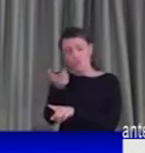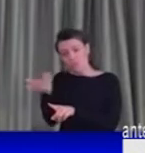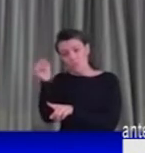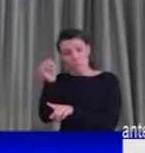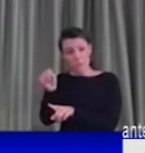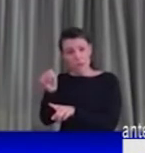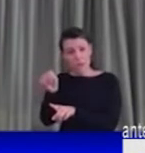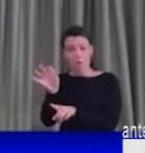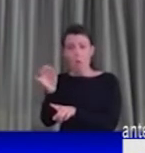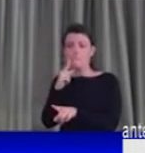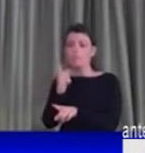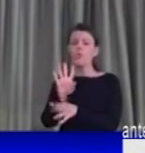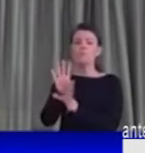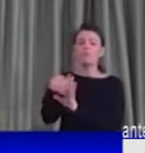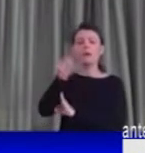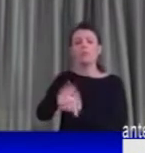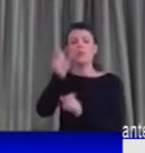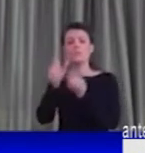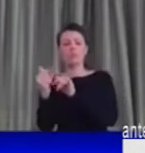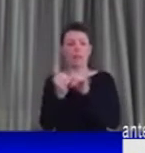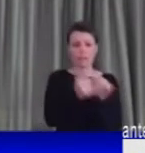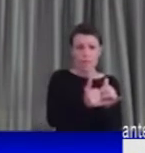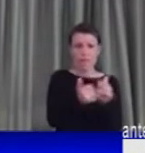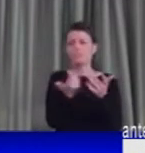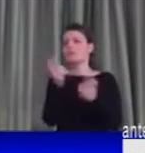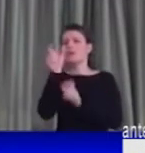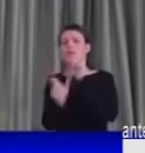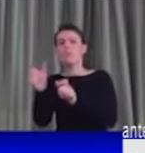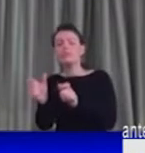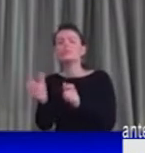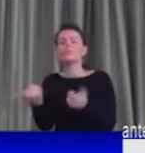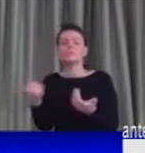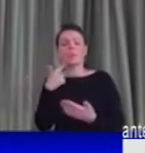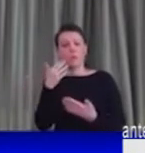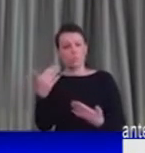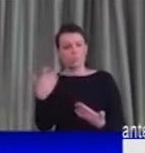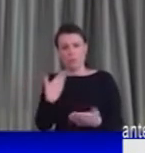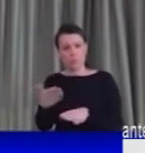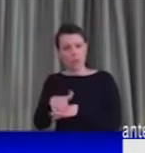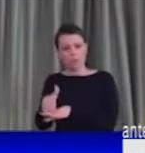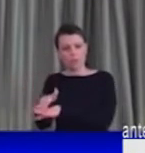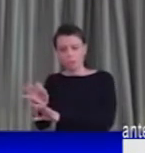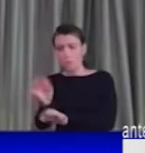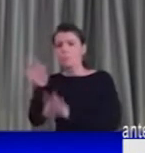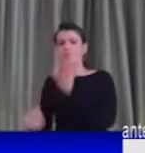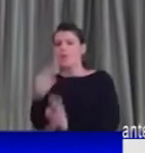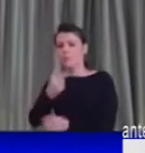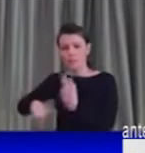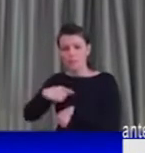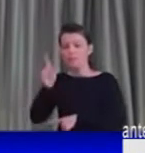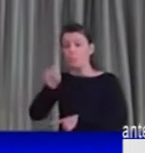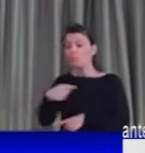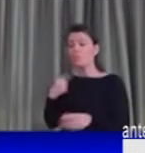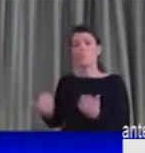che vengono dimesse, ahimè le persone decedute in terapia intensiva, e le nuove richieste, però c'è comunque una